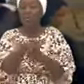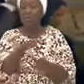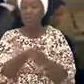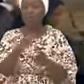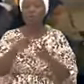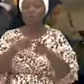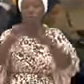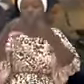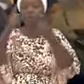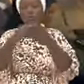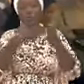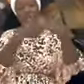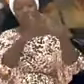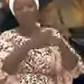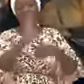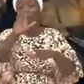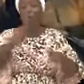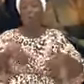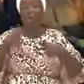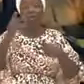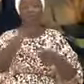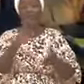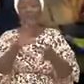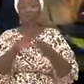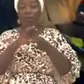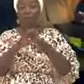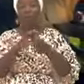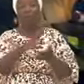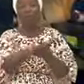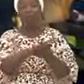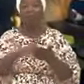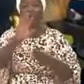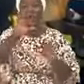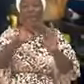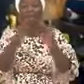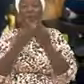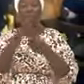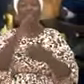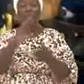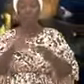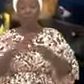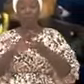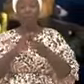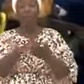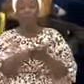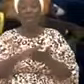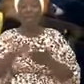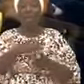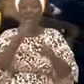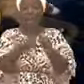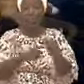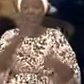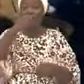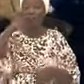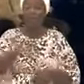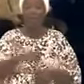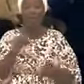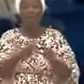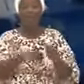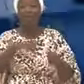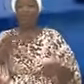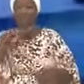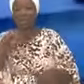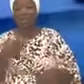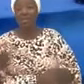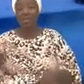ciel ta vie sera complète la famille sera complète et toutes choses sales